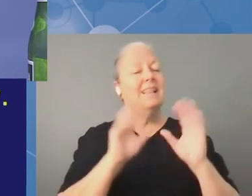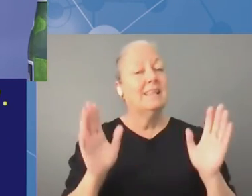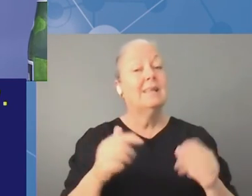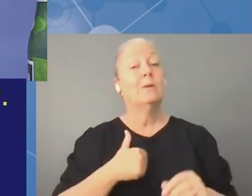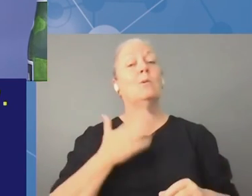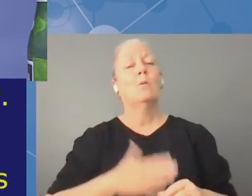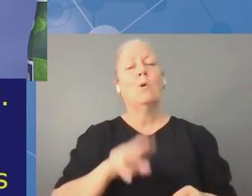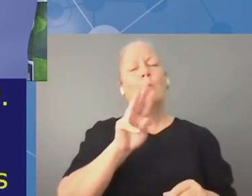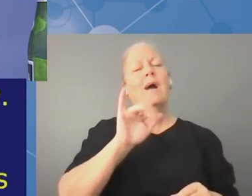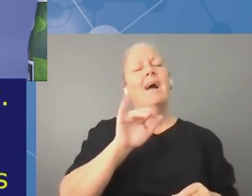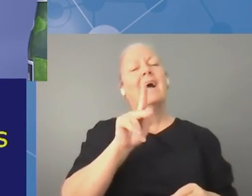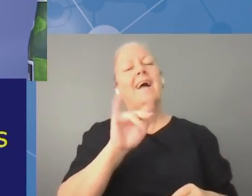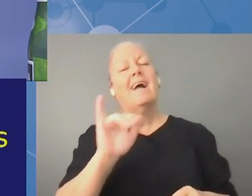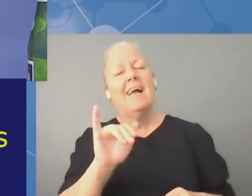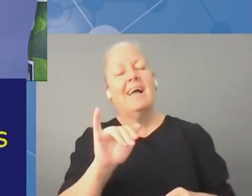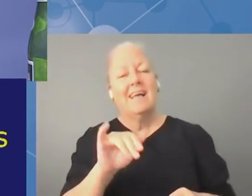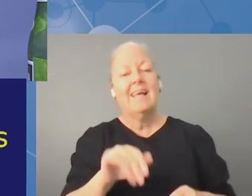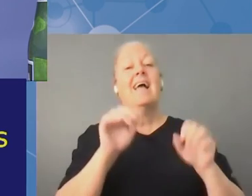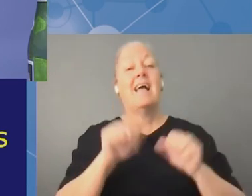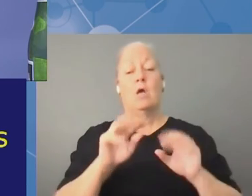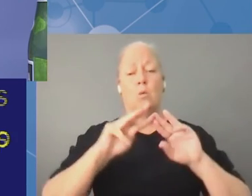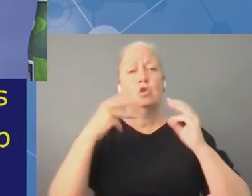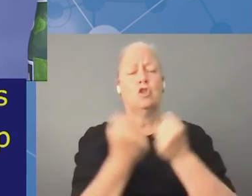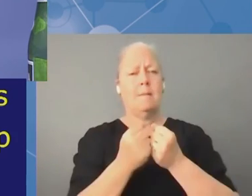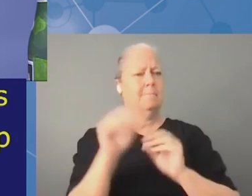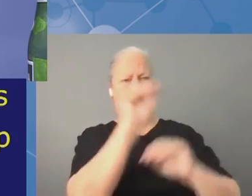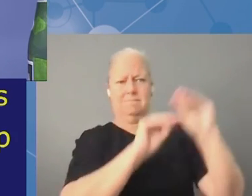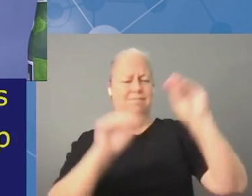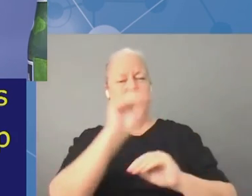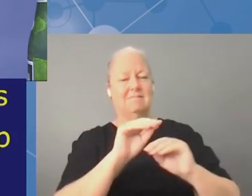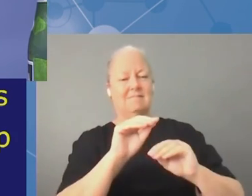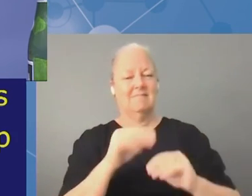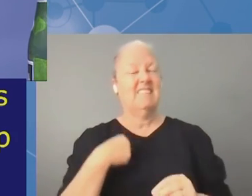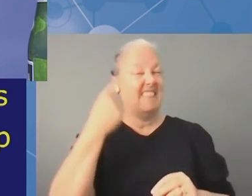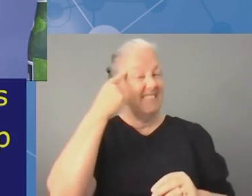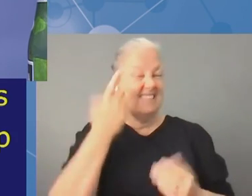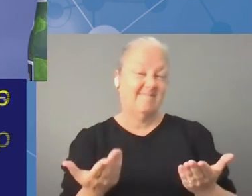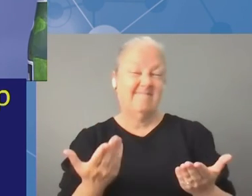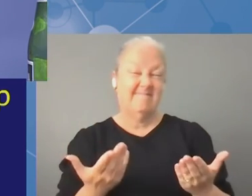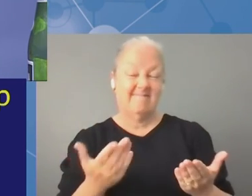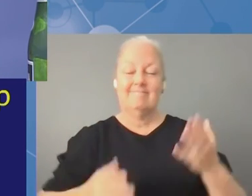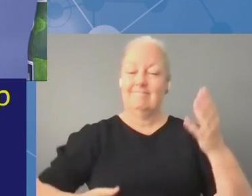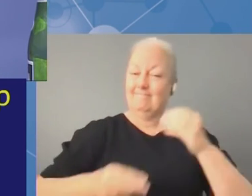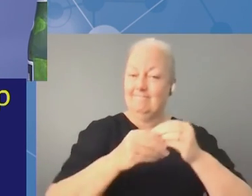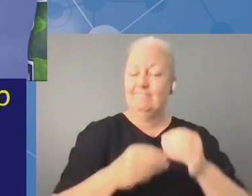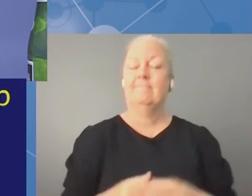странах интернет отключается. Это большая тема. Она здесь озвучивалась, но, возможно, не так